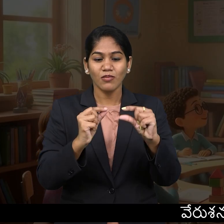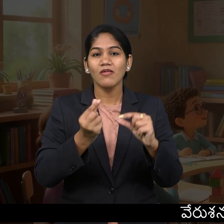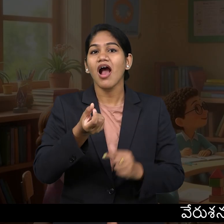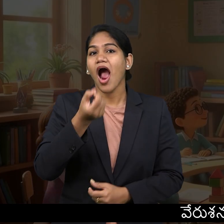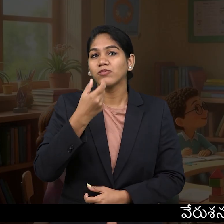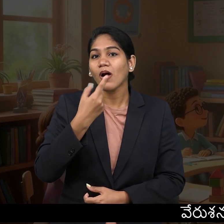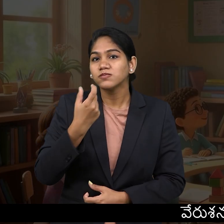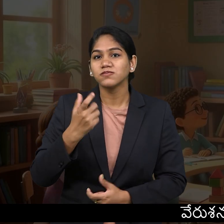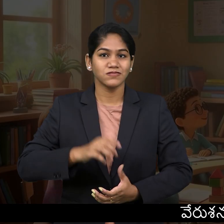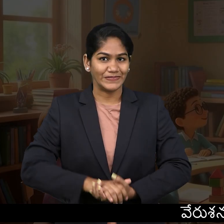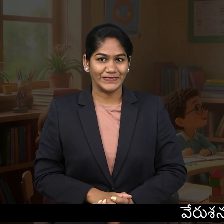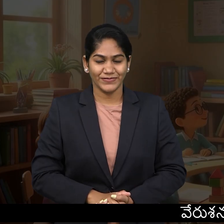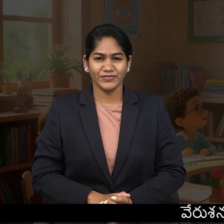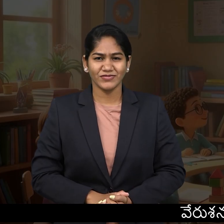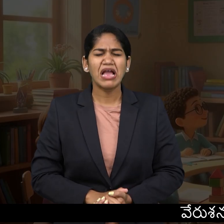వేరుశెనగ